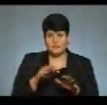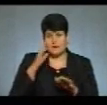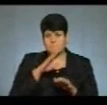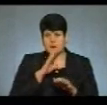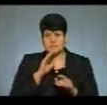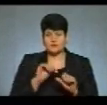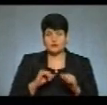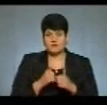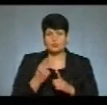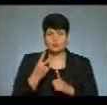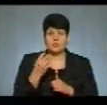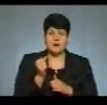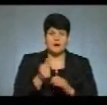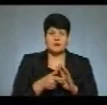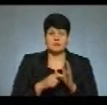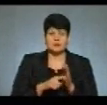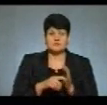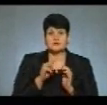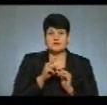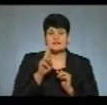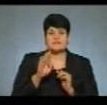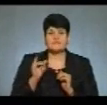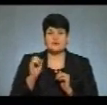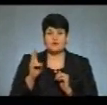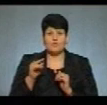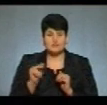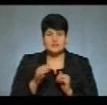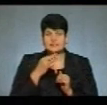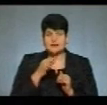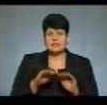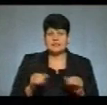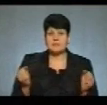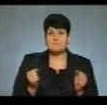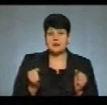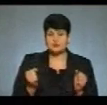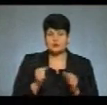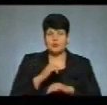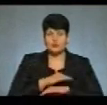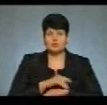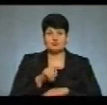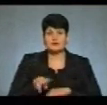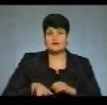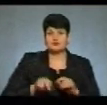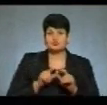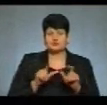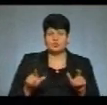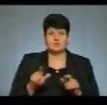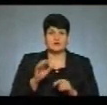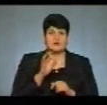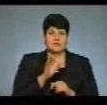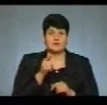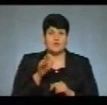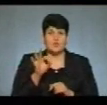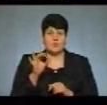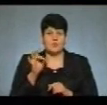комітету 2-го А-класу Тетяна Цвікович і повідомила, що діти мерзнуть на уроках. Тоді ж директор школи Олег Горбінос повідомив